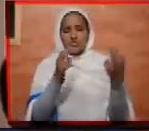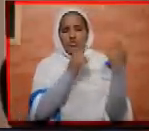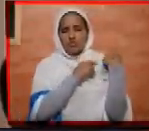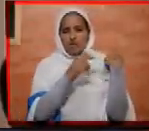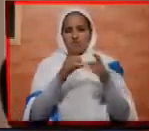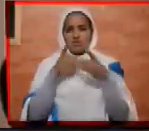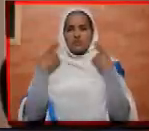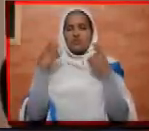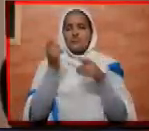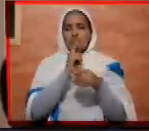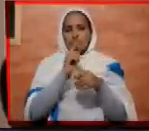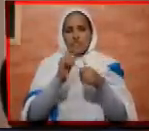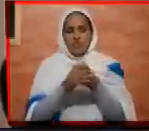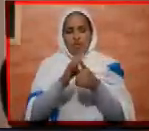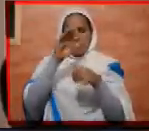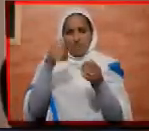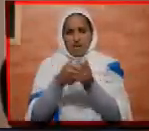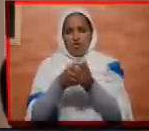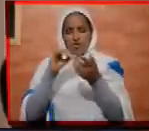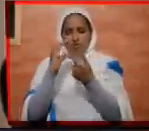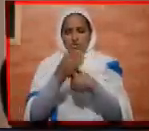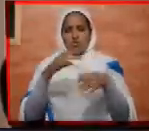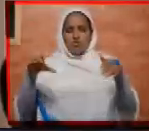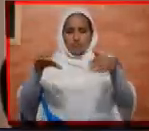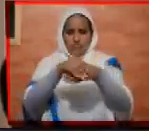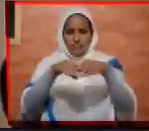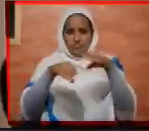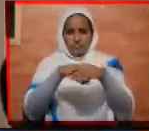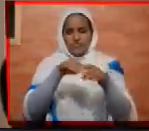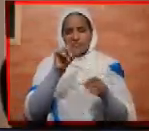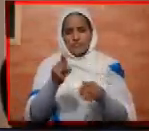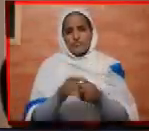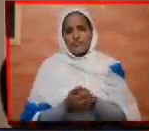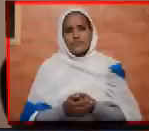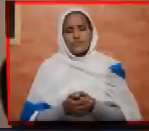መምህርና የደብር አስተዳዳሪ ነኝ